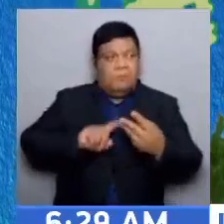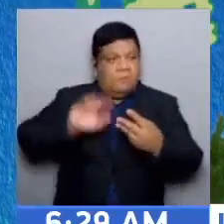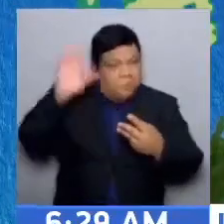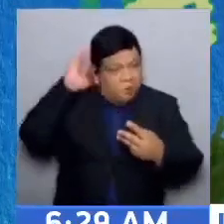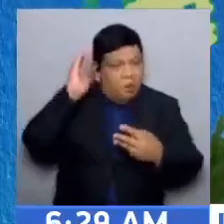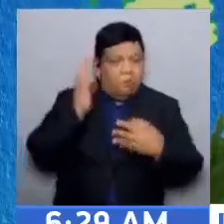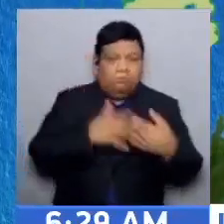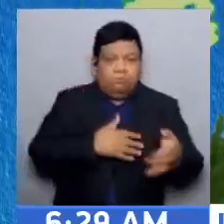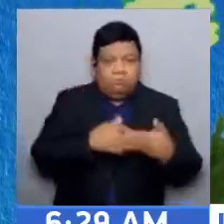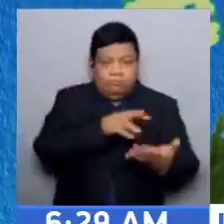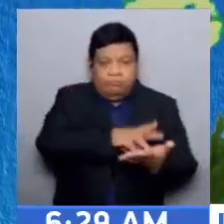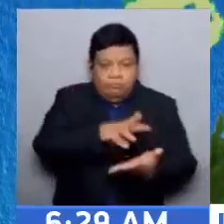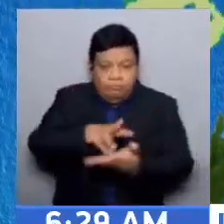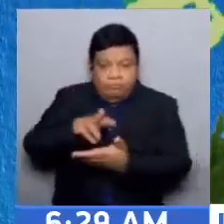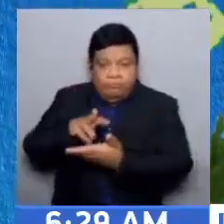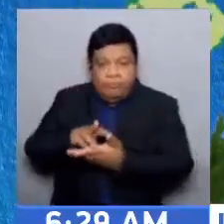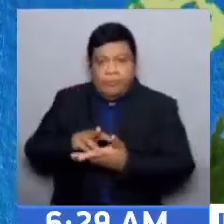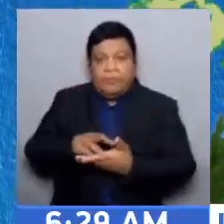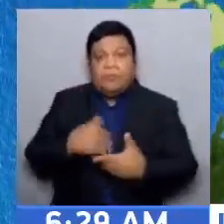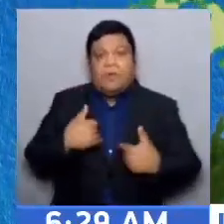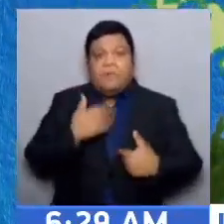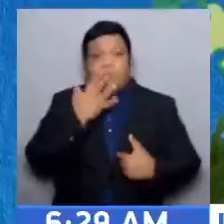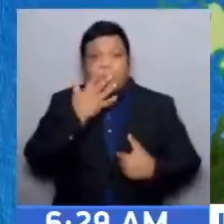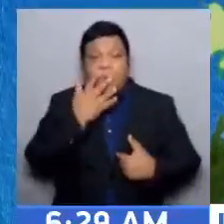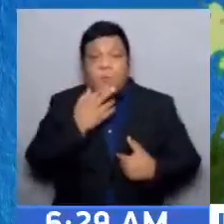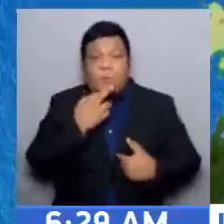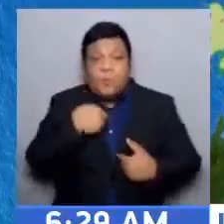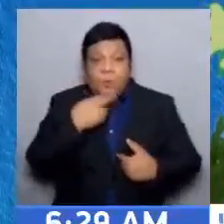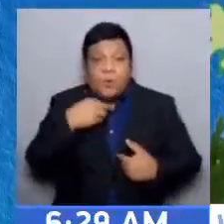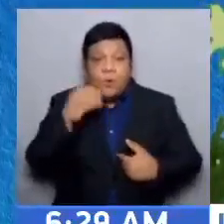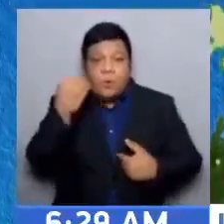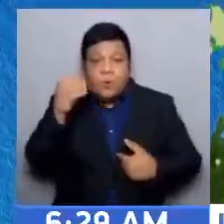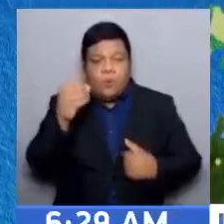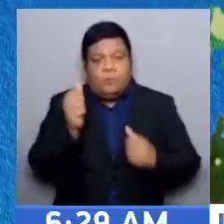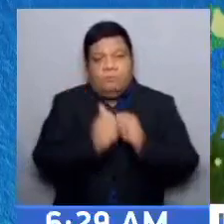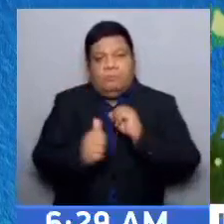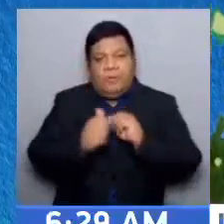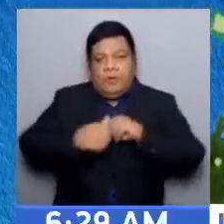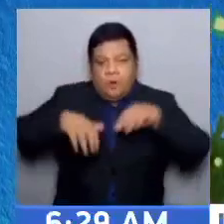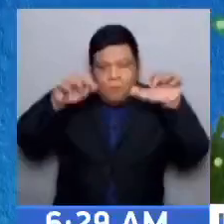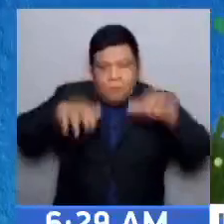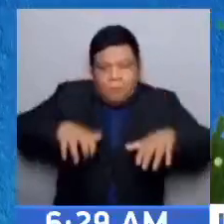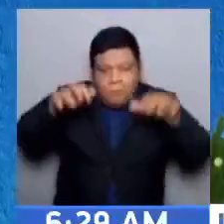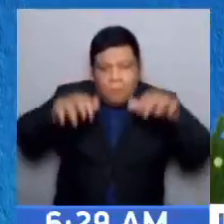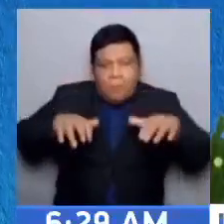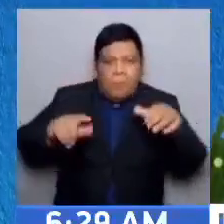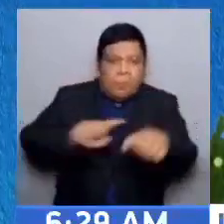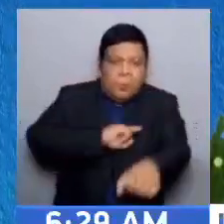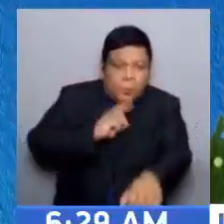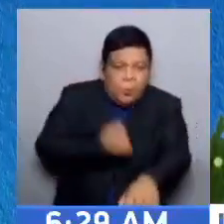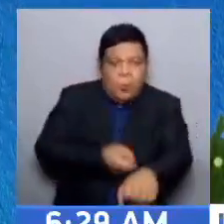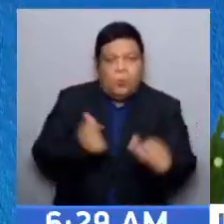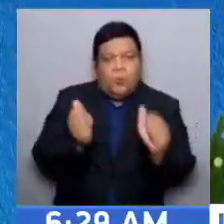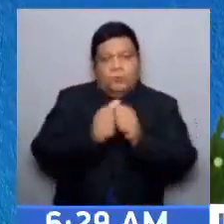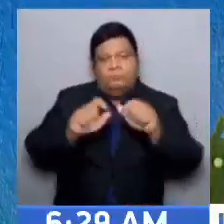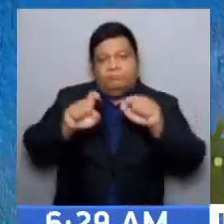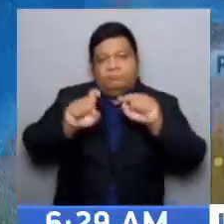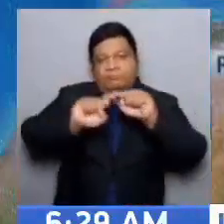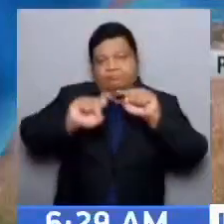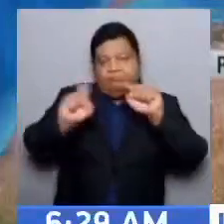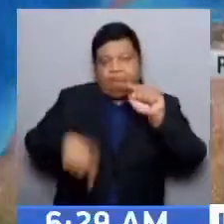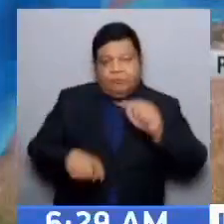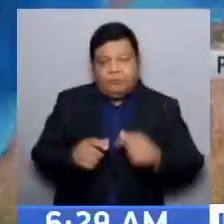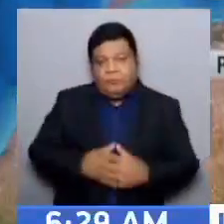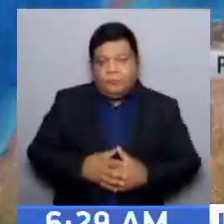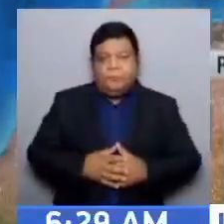pula at orange. Yan po yung mga matitinding thunderstorm. Biglang pagulan ng mga matitinding pagulan sa maising oras.